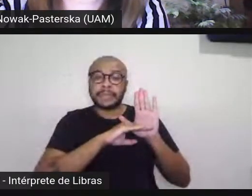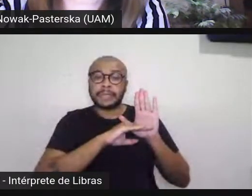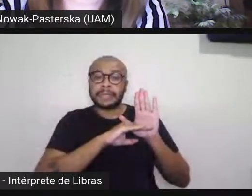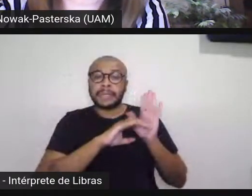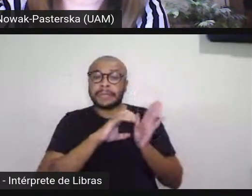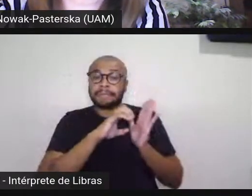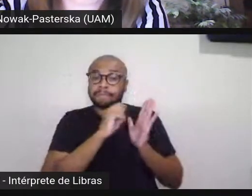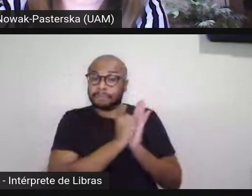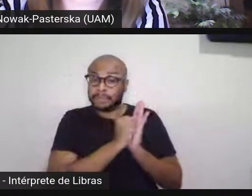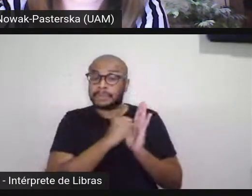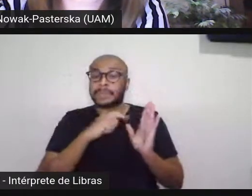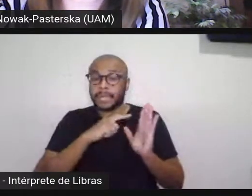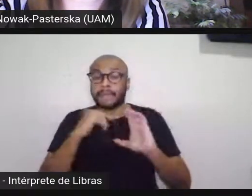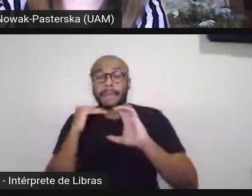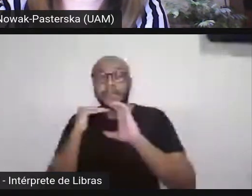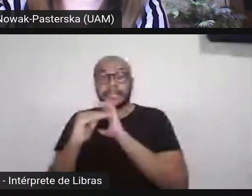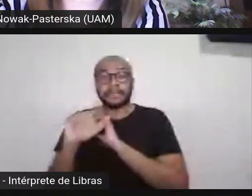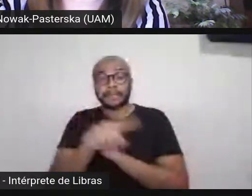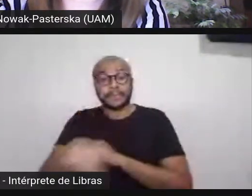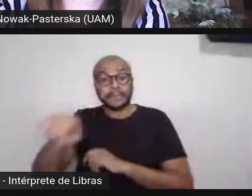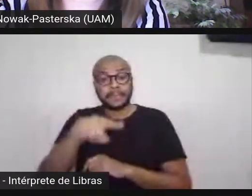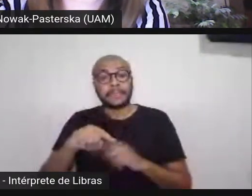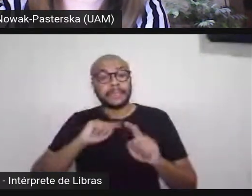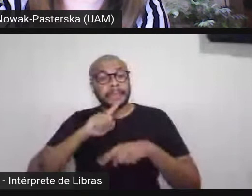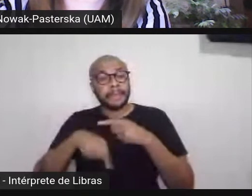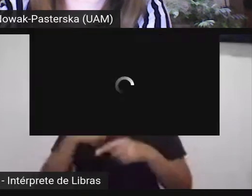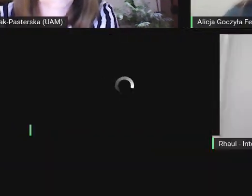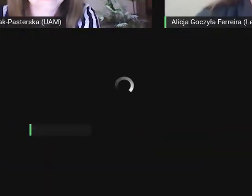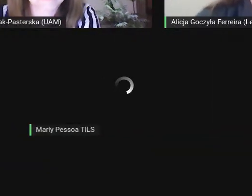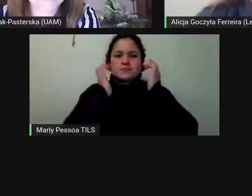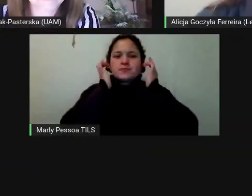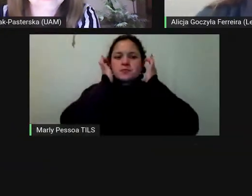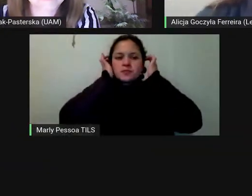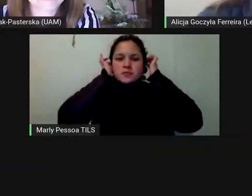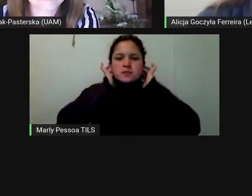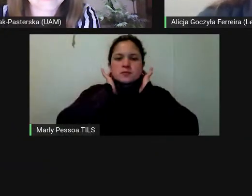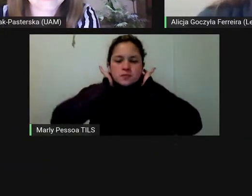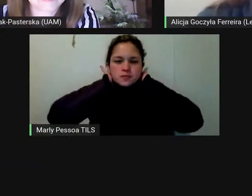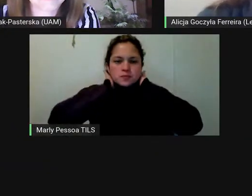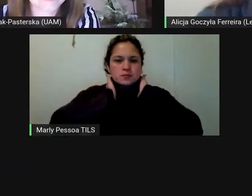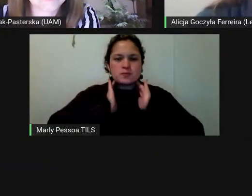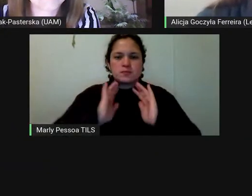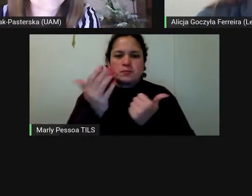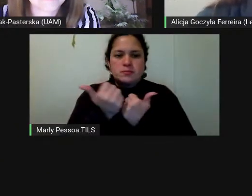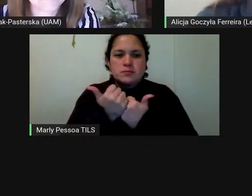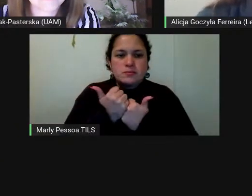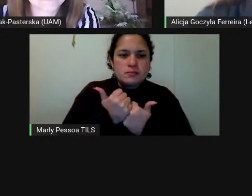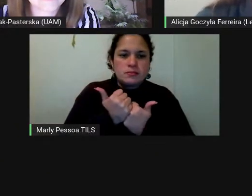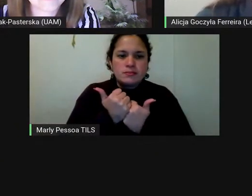vou mandar por e-mail essa apresentação para essas pessoas. Ja tylko powiedziałam, że pani...